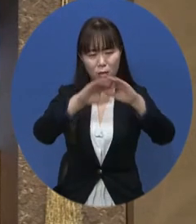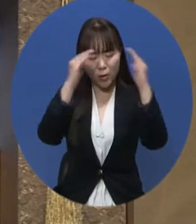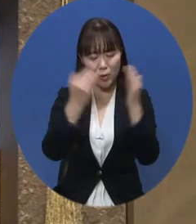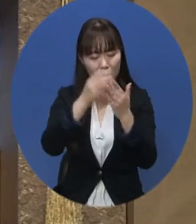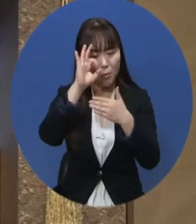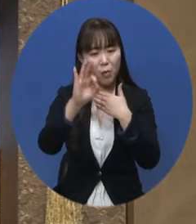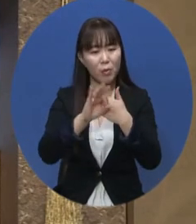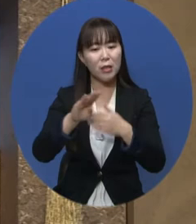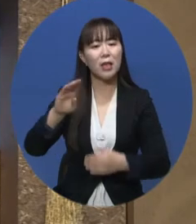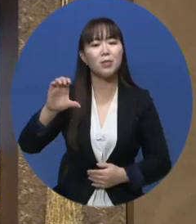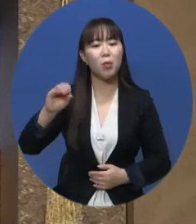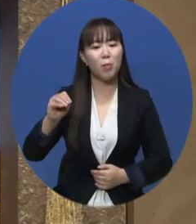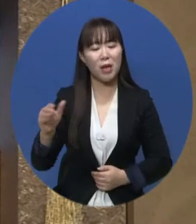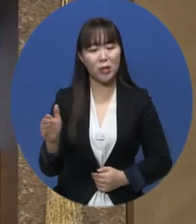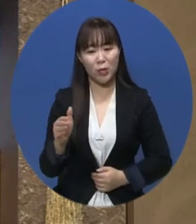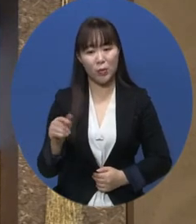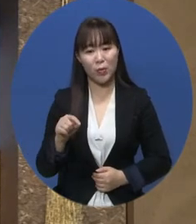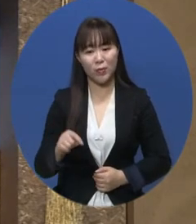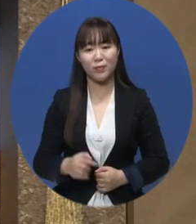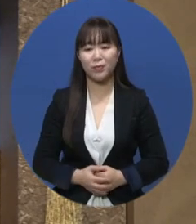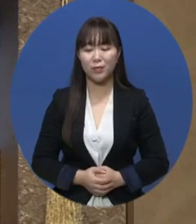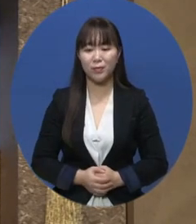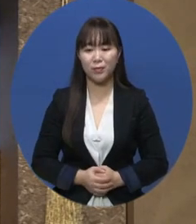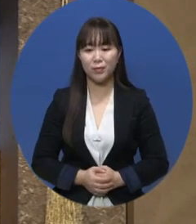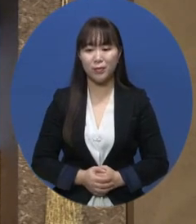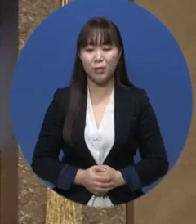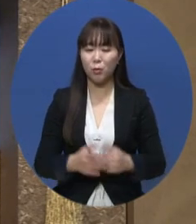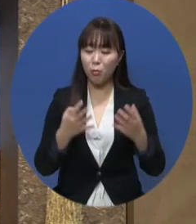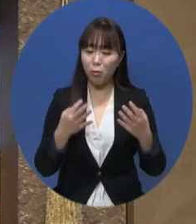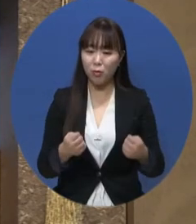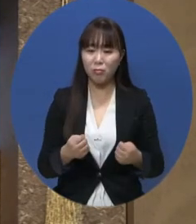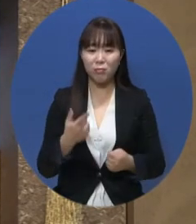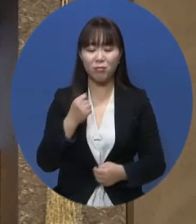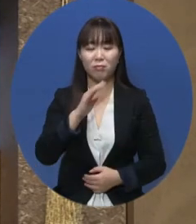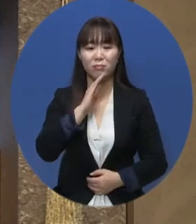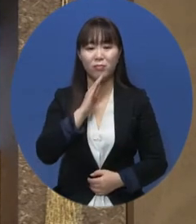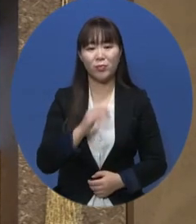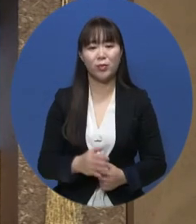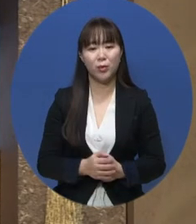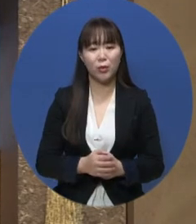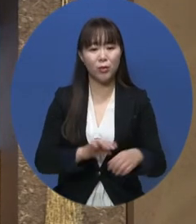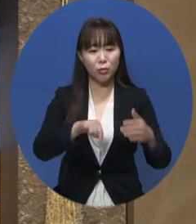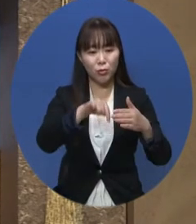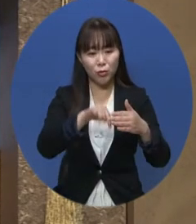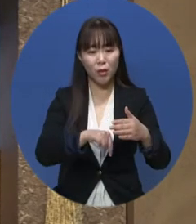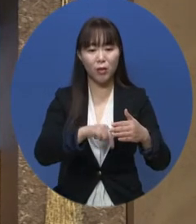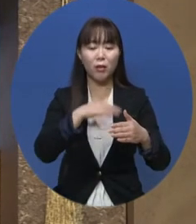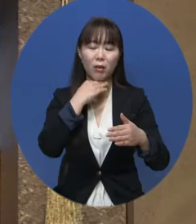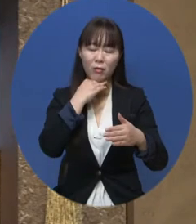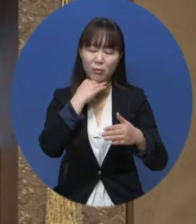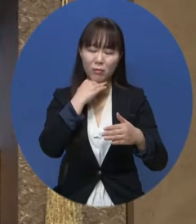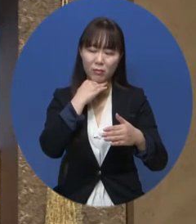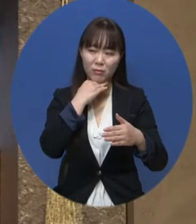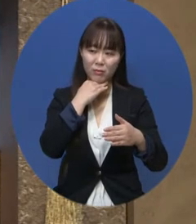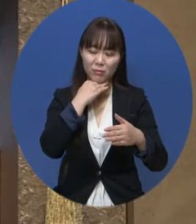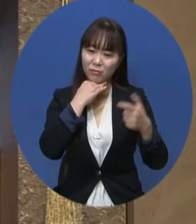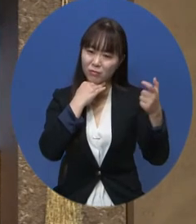전체적으로 한 45만 정도 되는데요. 굉장히 많네요. 예. 그중에